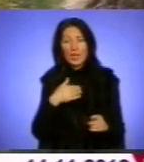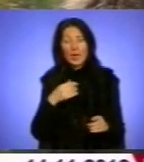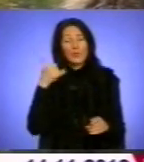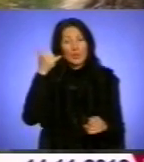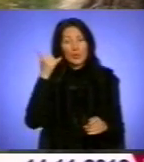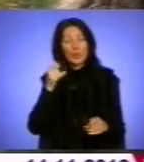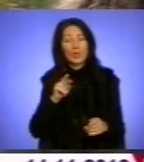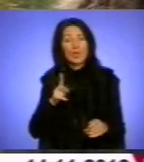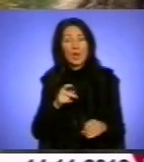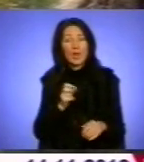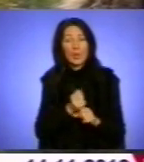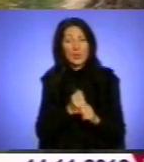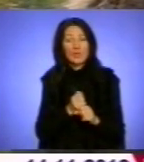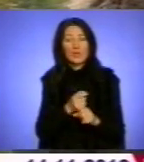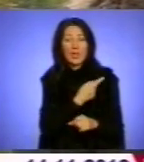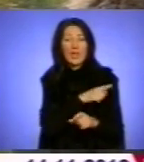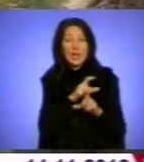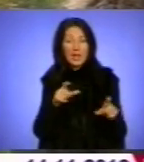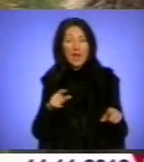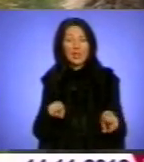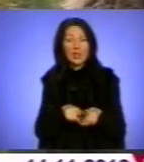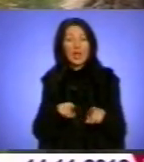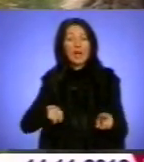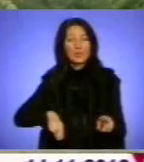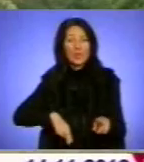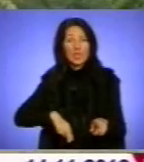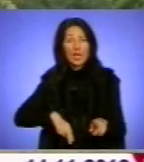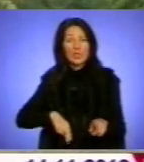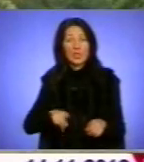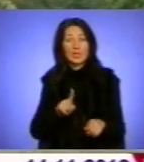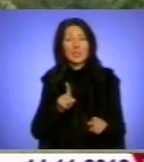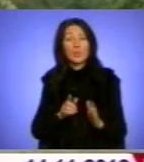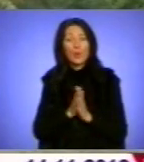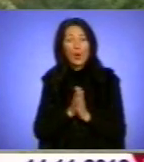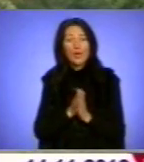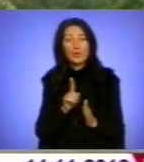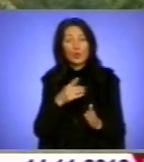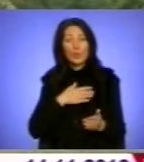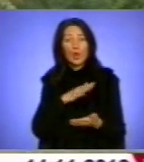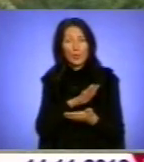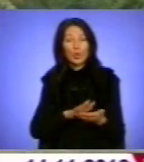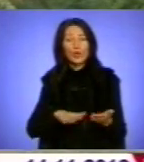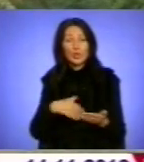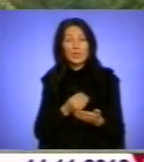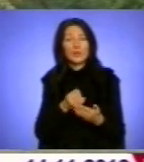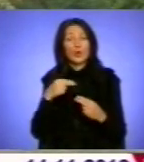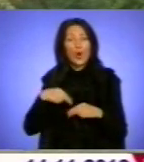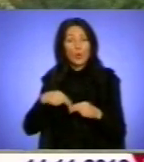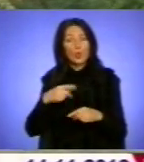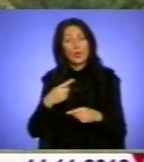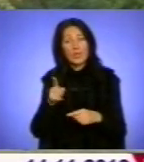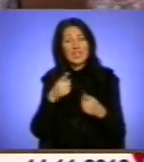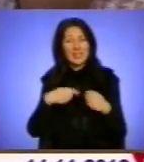працівники закладу, так і саме адміністрація з проханням того, щоб ми продовжили свою роботу в